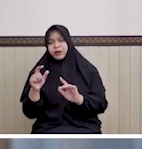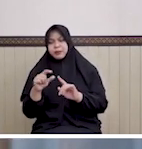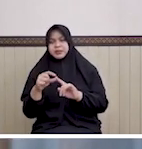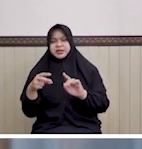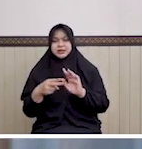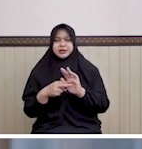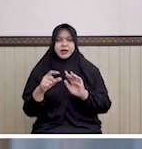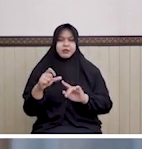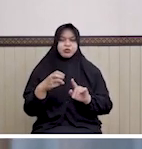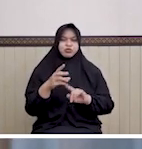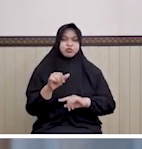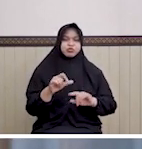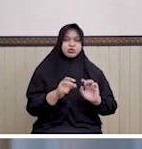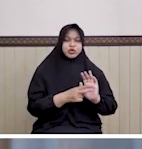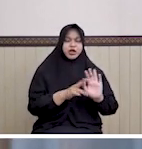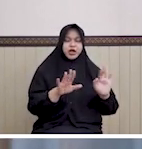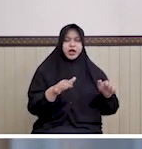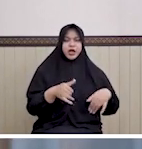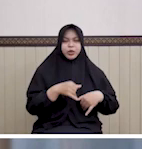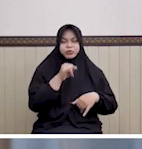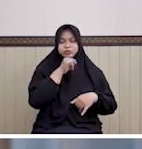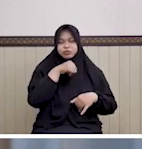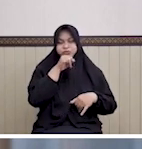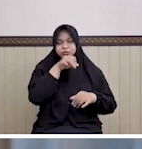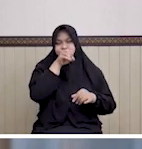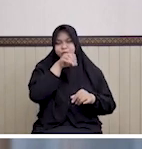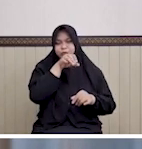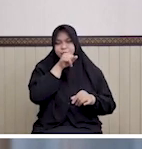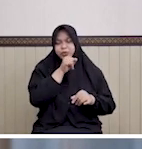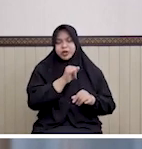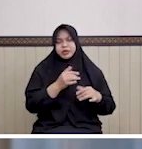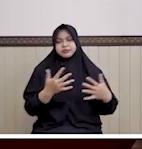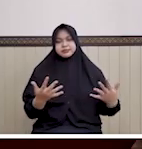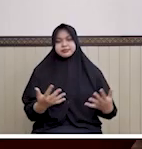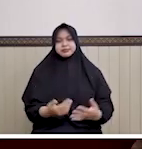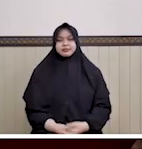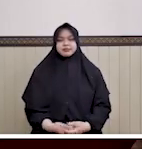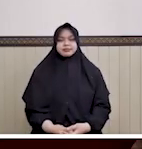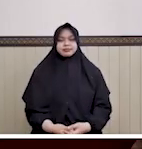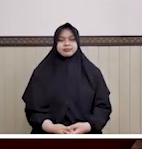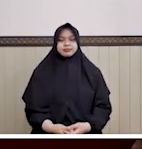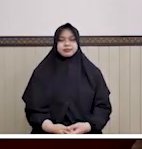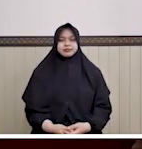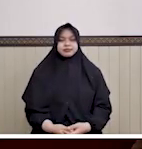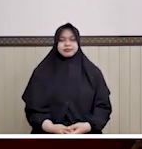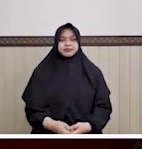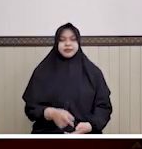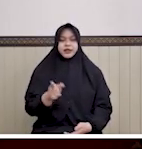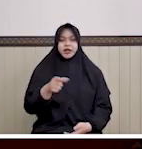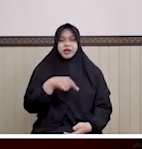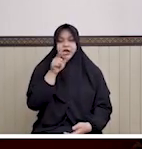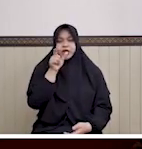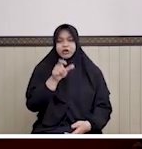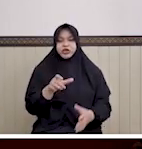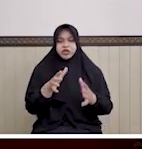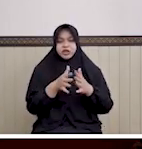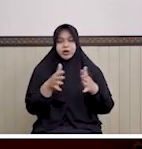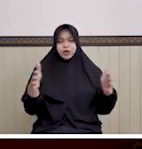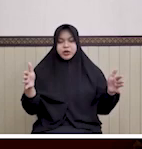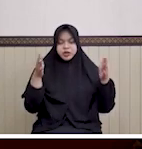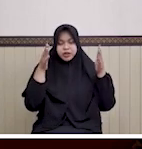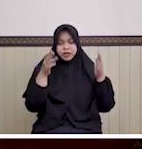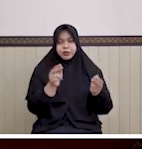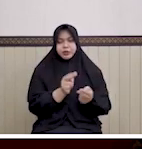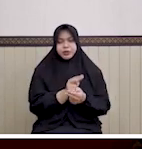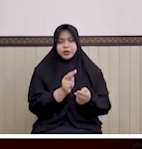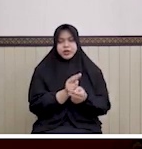merendahkan GTA tindakan rendahkan juga terjadi kepada teman-teman difable juga karena definisi cukup luas sebenarnya ini tidak hanya